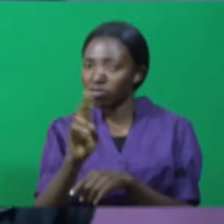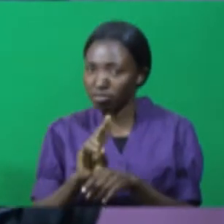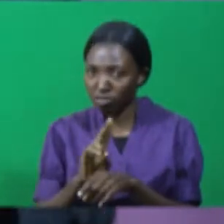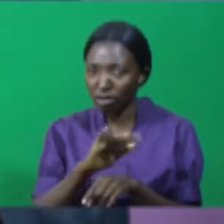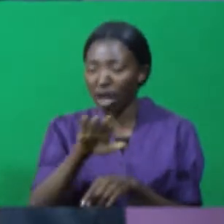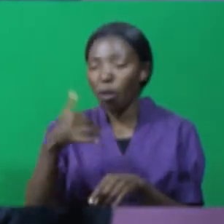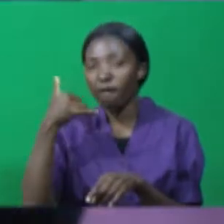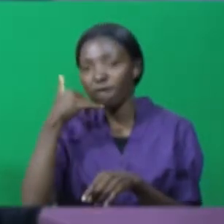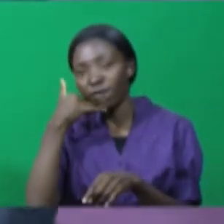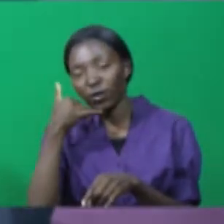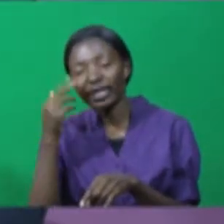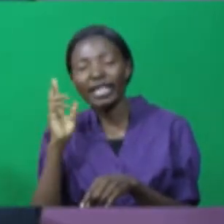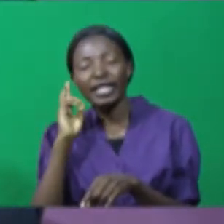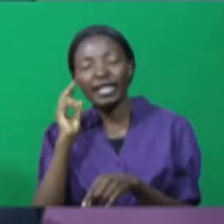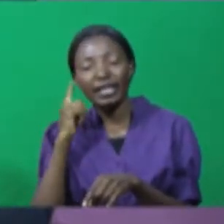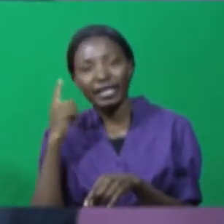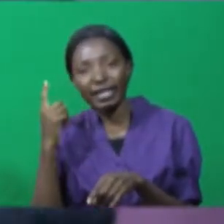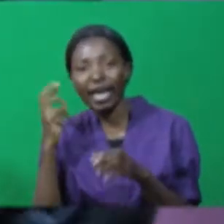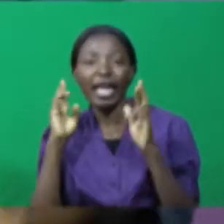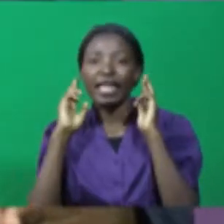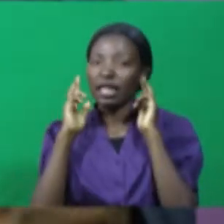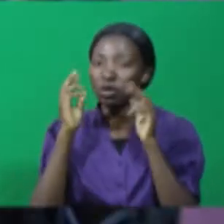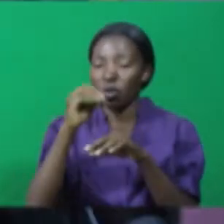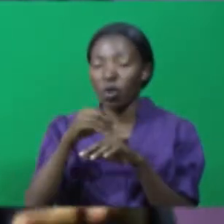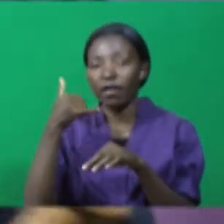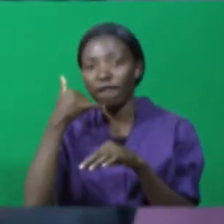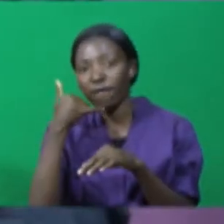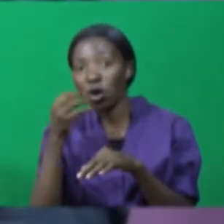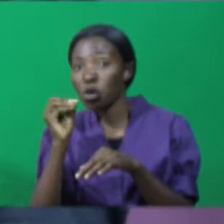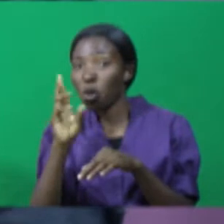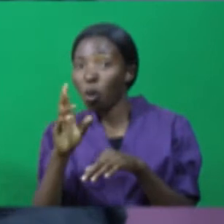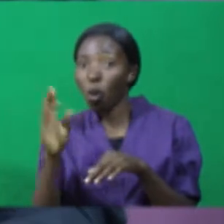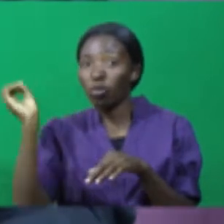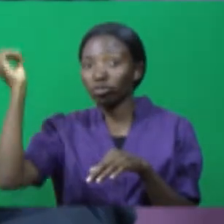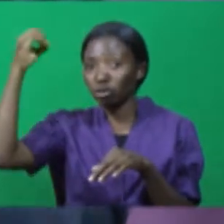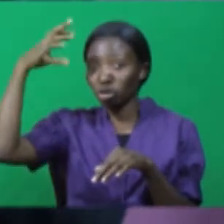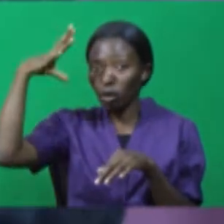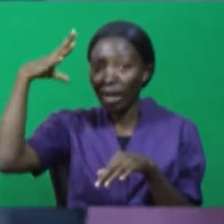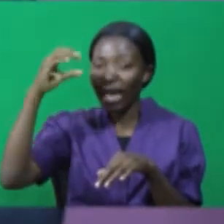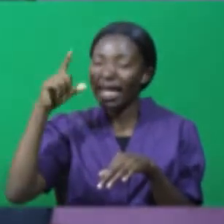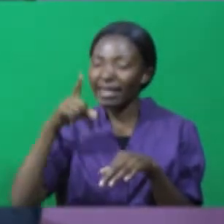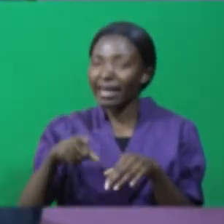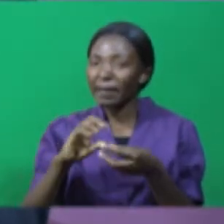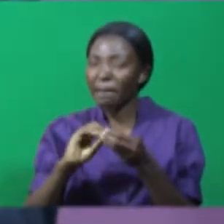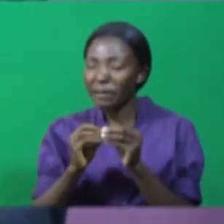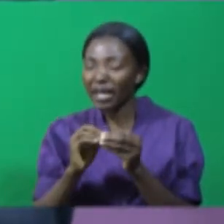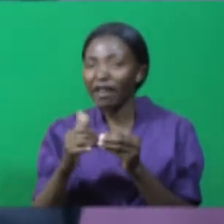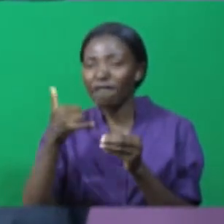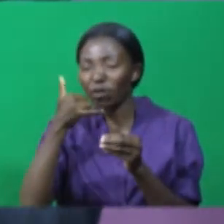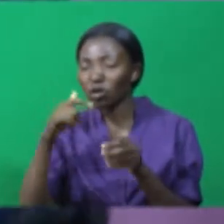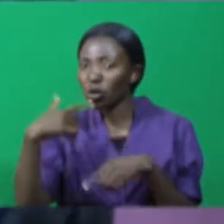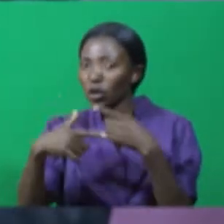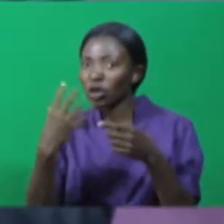edu, tonzwa radio yepa foni. Kana kushandisa masola atinenge tinao, anaita kuti foni dzedu dzirambe dzine